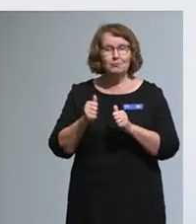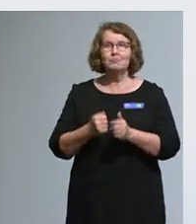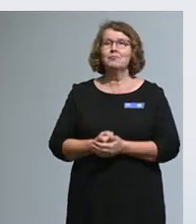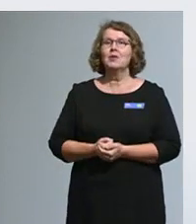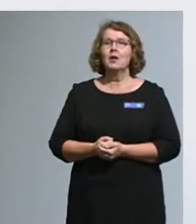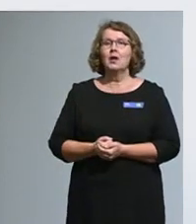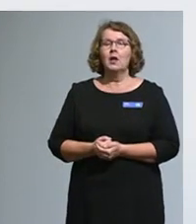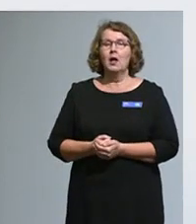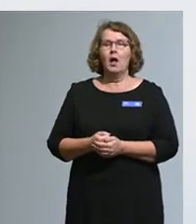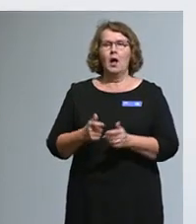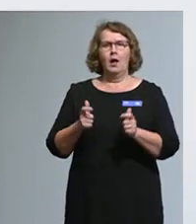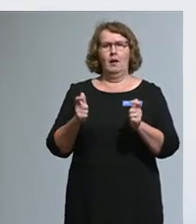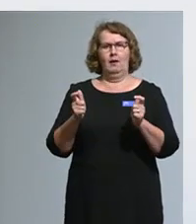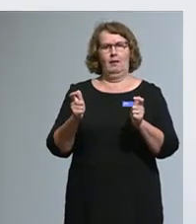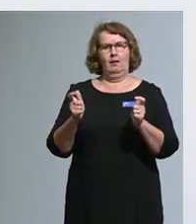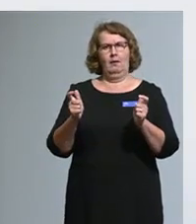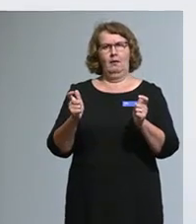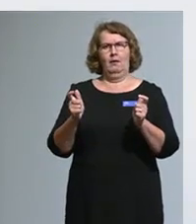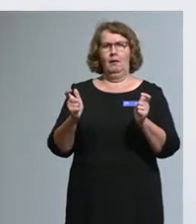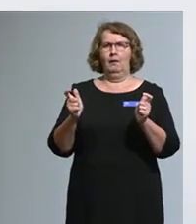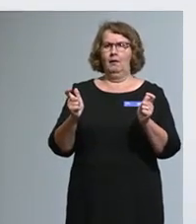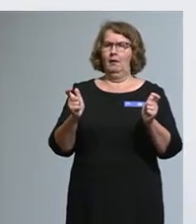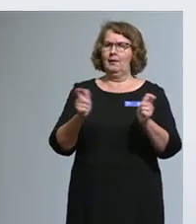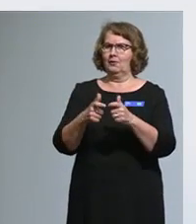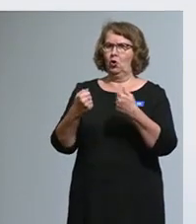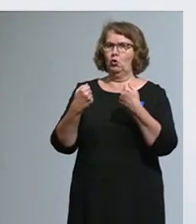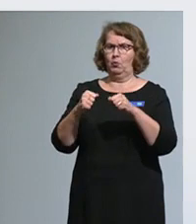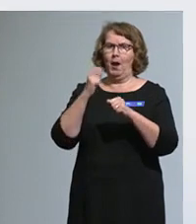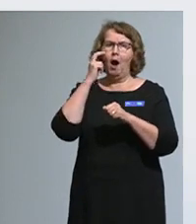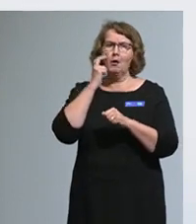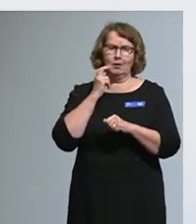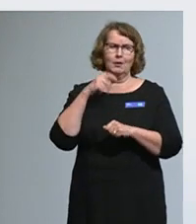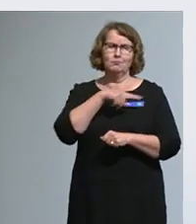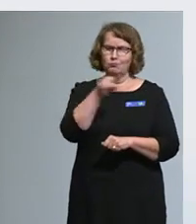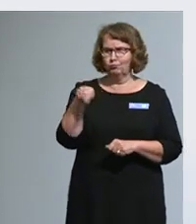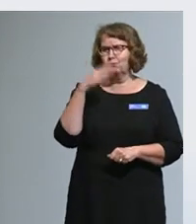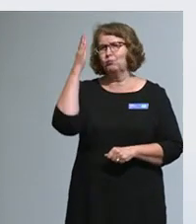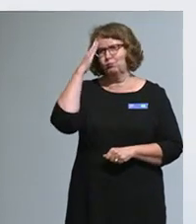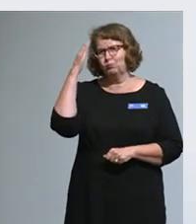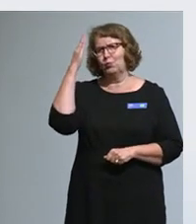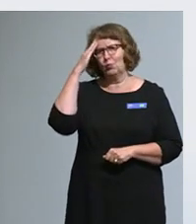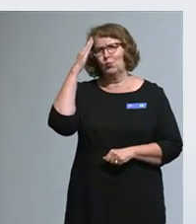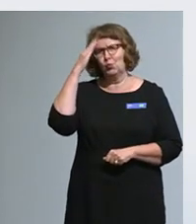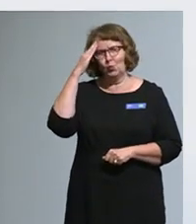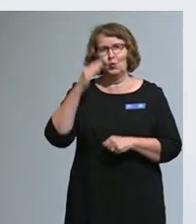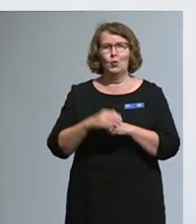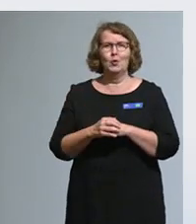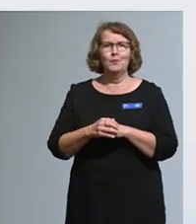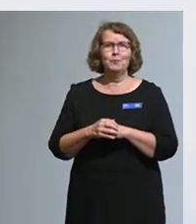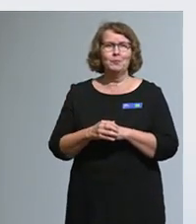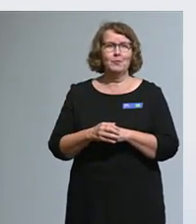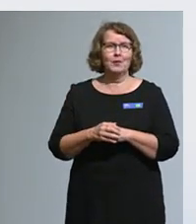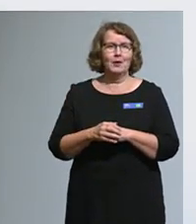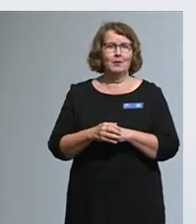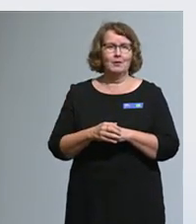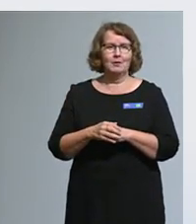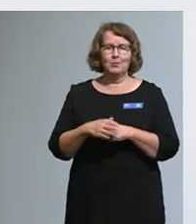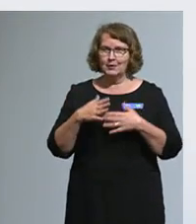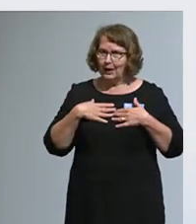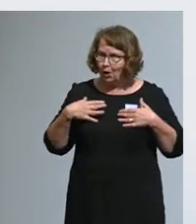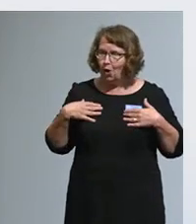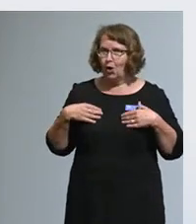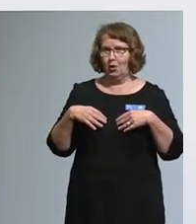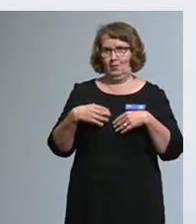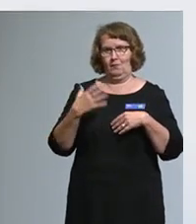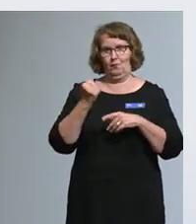Tämä järjestötoiminnan arki on meille kaikille tuttua ja sen takia on tietysti ilo saada mukana olla tässä hankkeessa